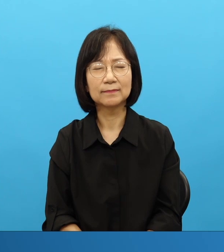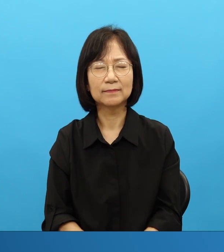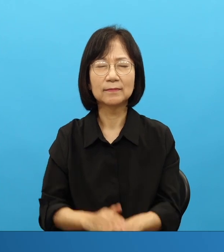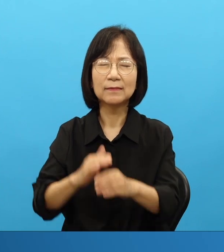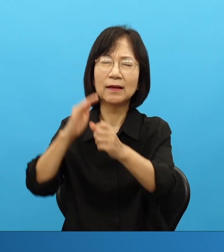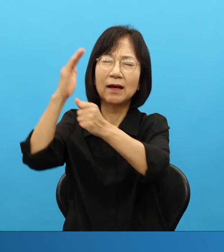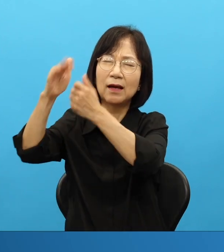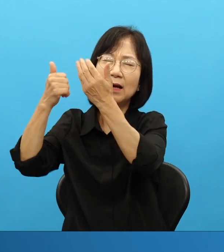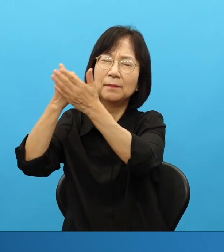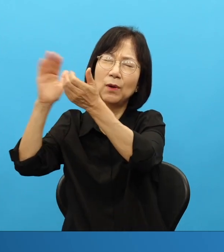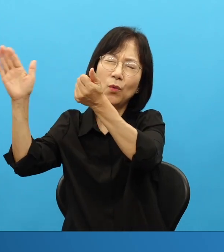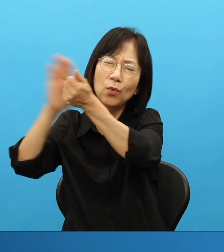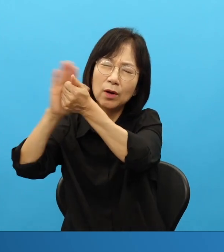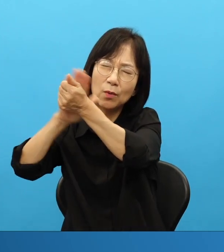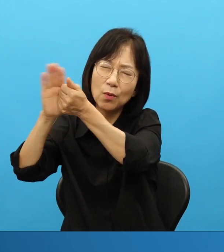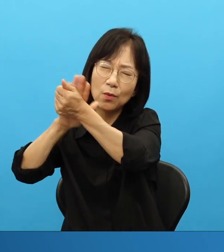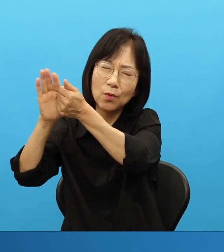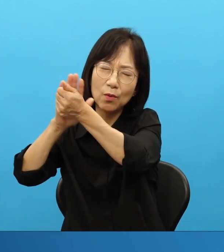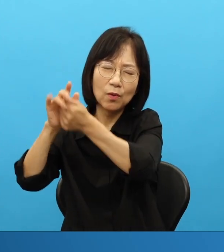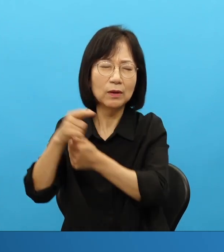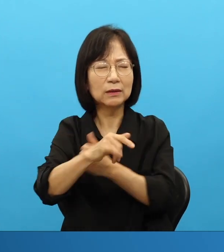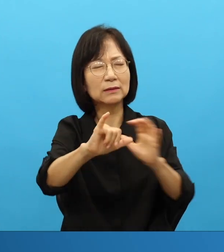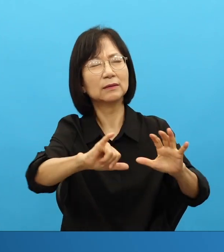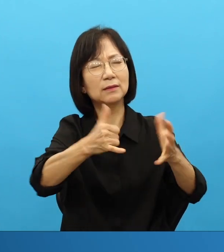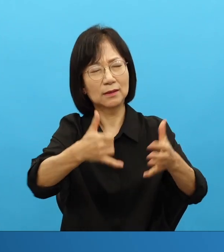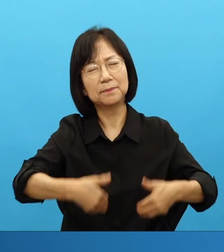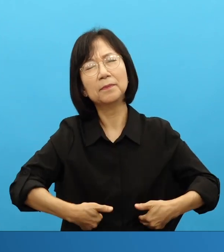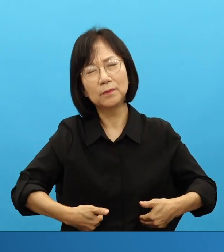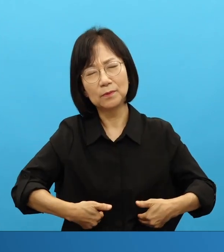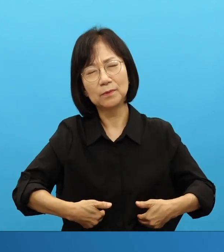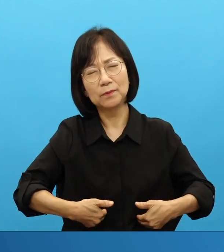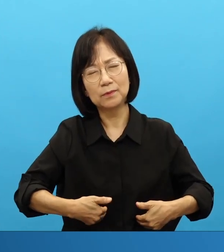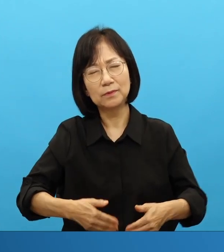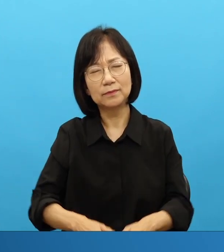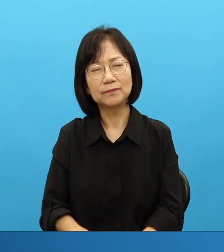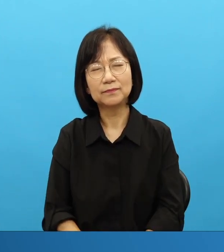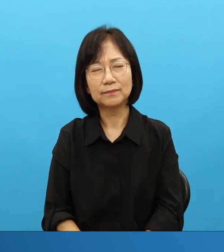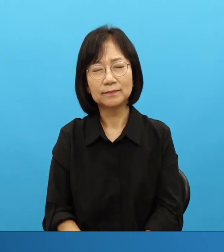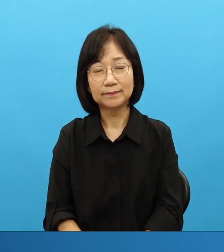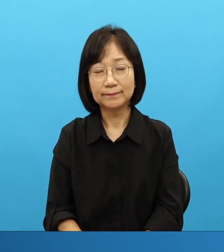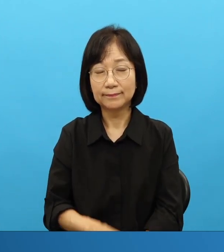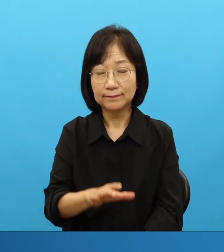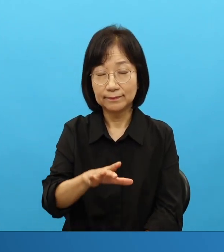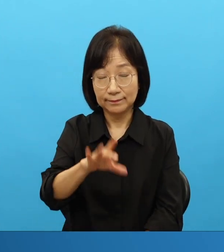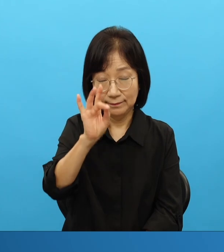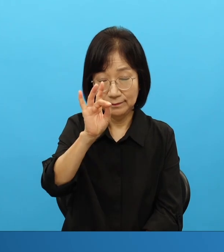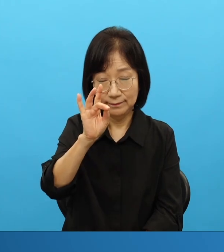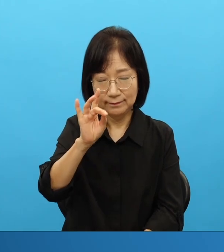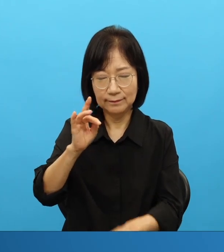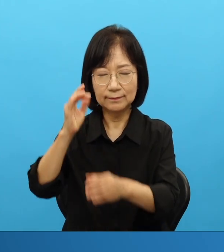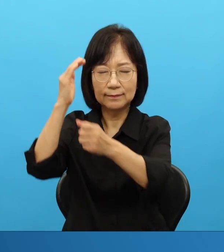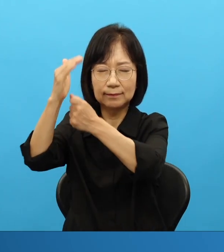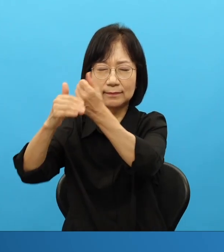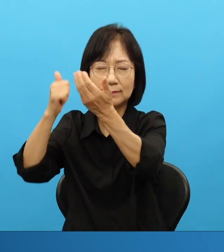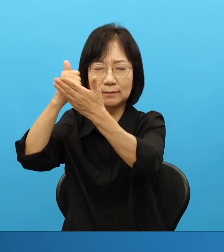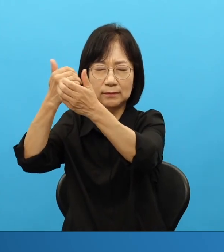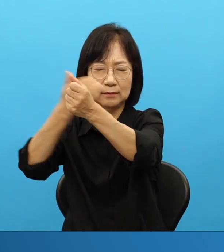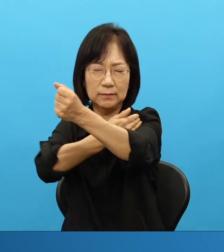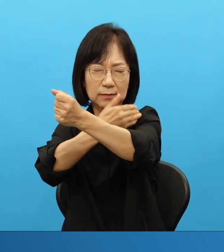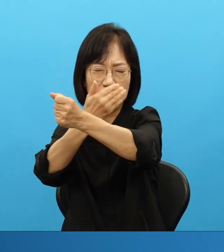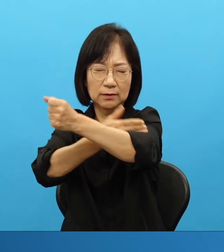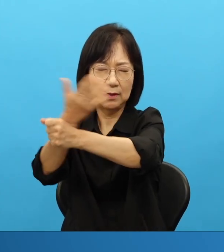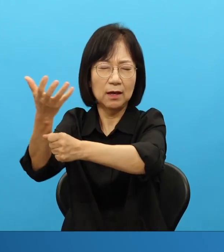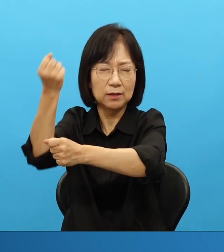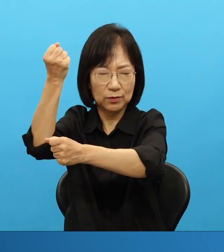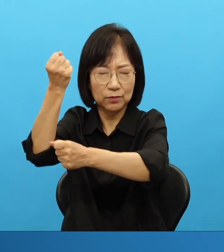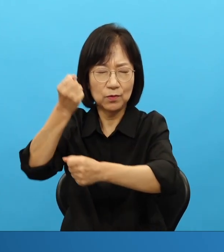이 땅에 필요합니다. Let's pray, God, we thank you. Your comfort is needed in this world. 먼저 하나님의 능력으로